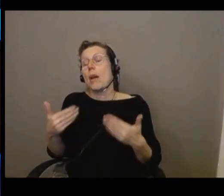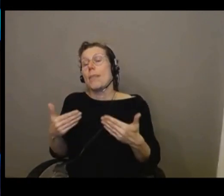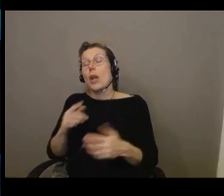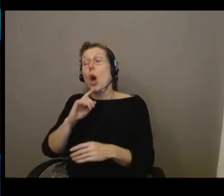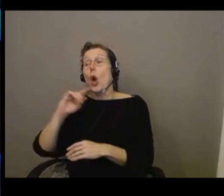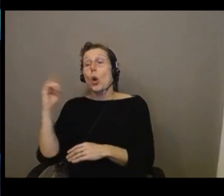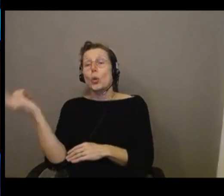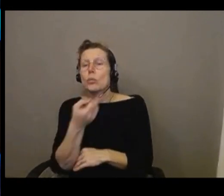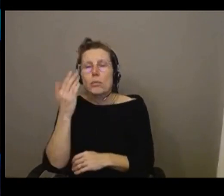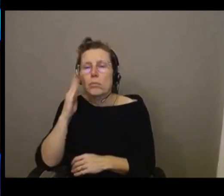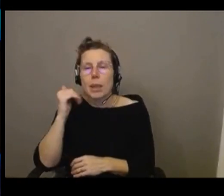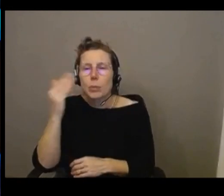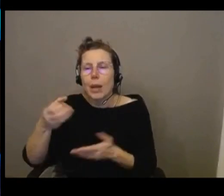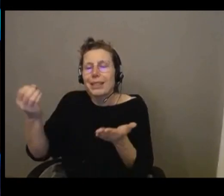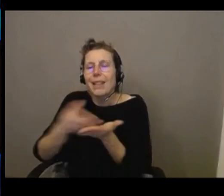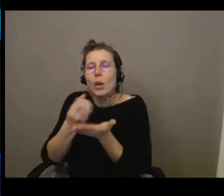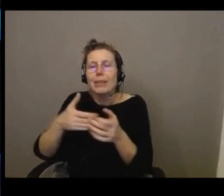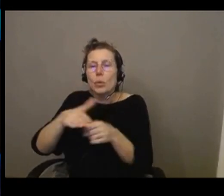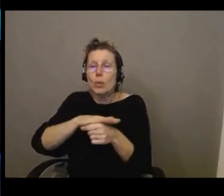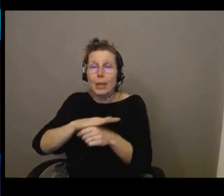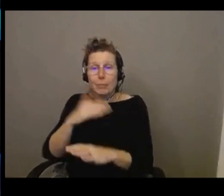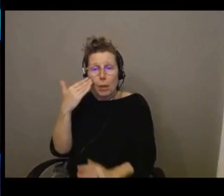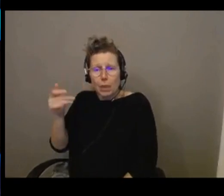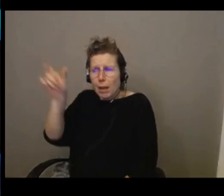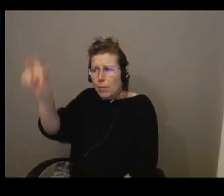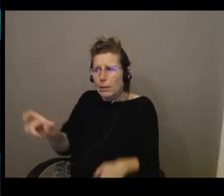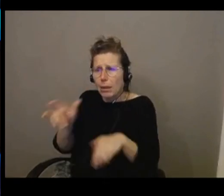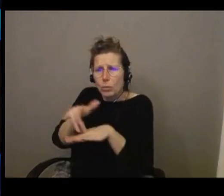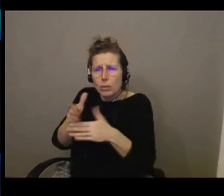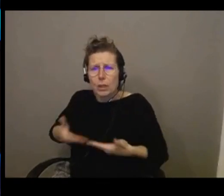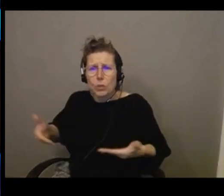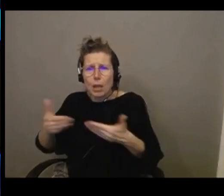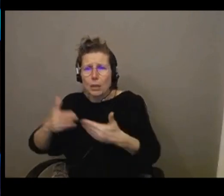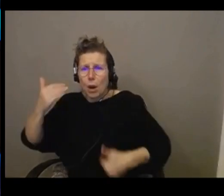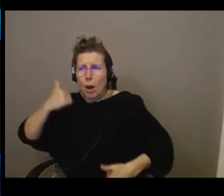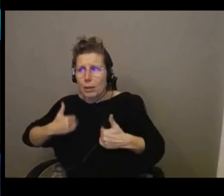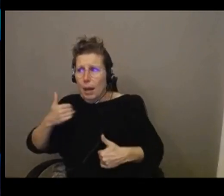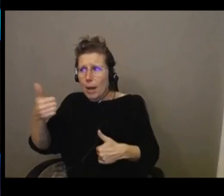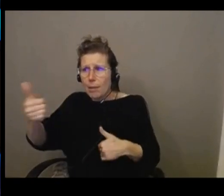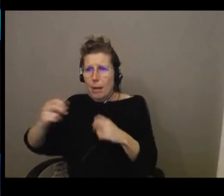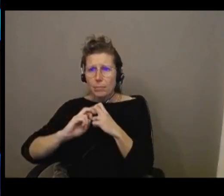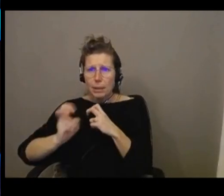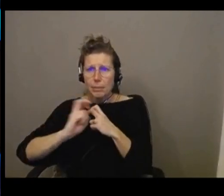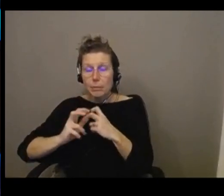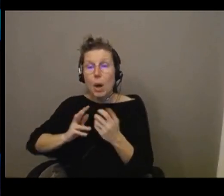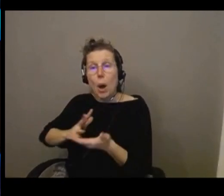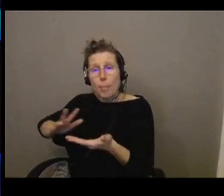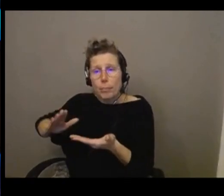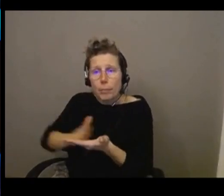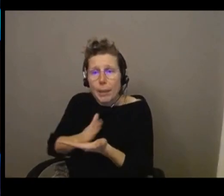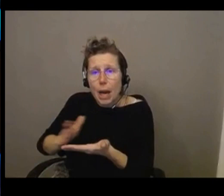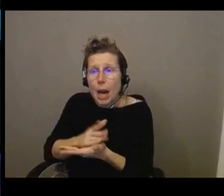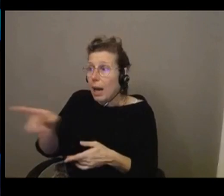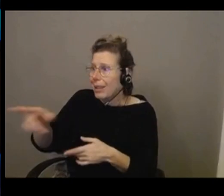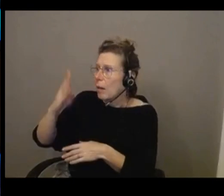préparent leur déplacement et je pense qu'elles ont besoin aujourd'hui d'accéder à un nombre assez important de sites pour arriver à